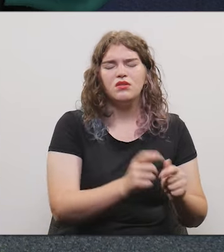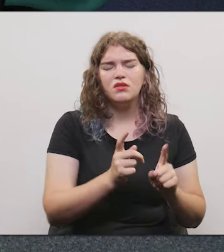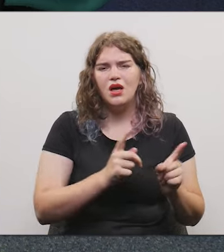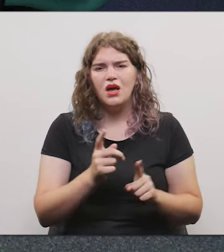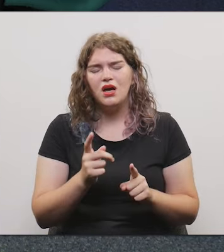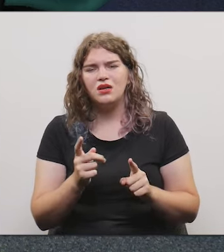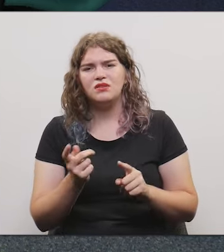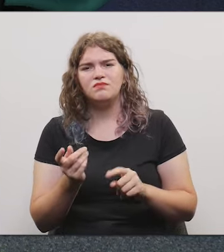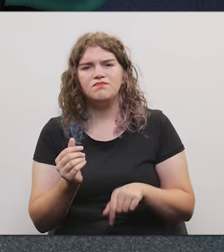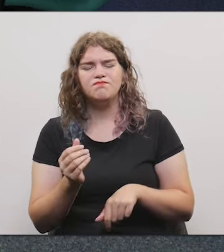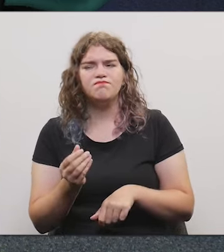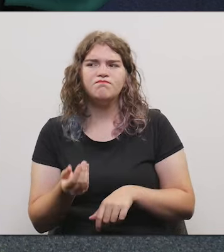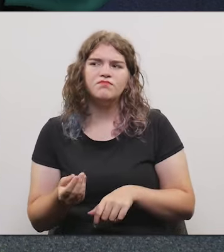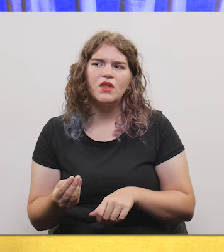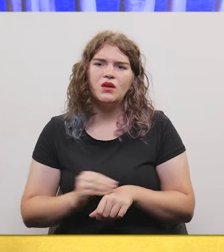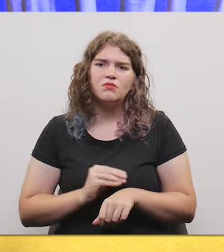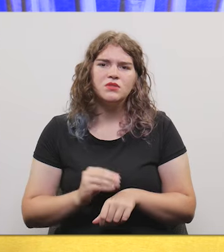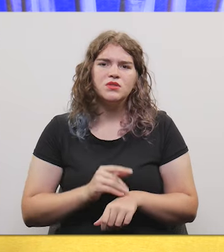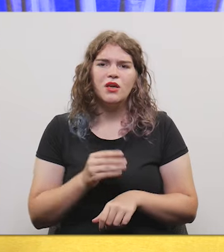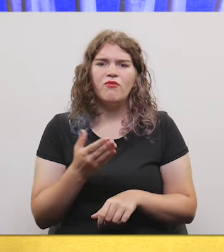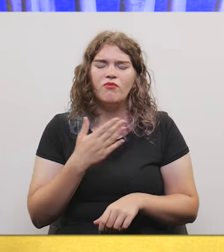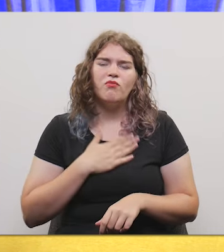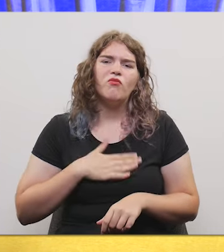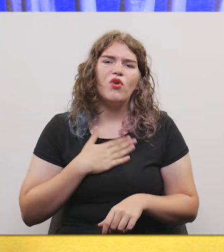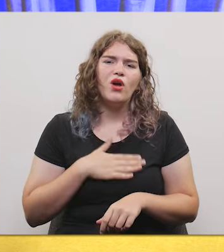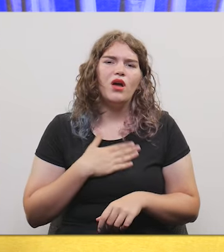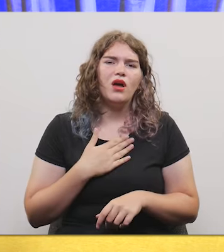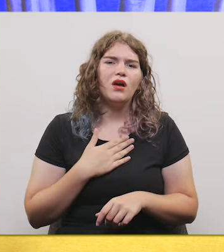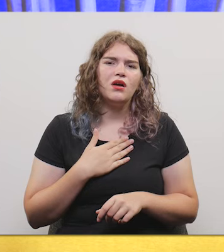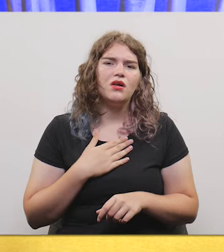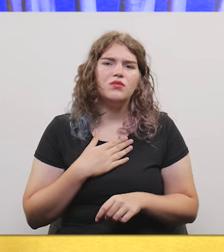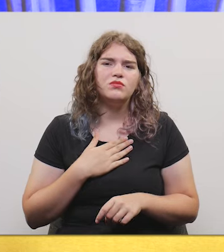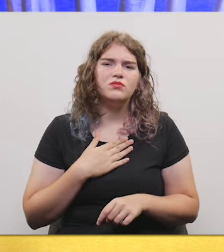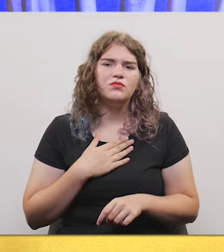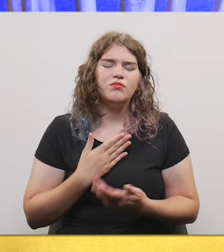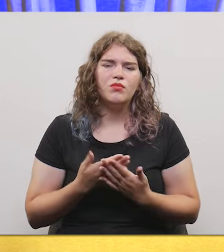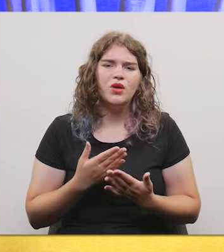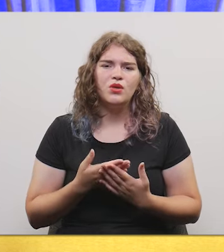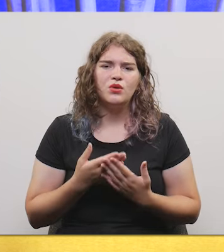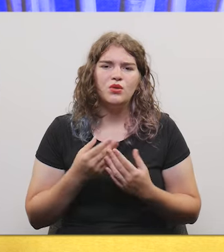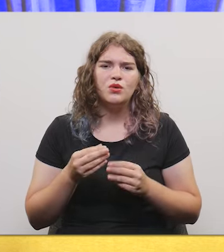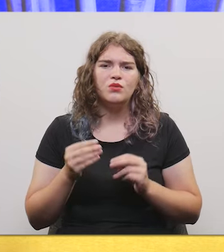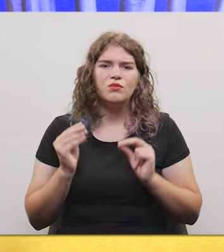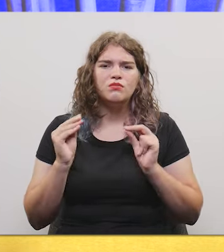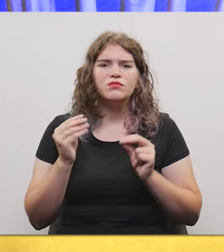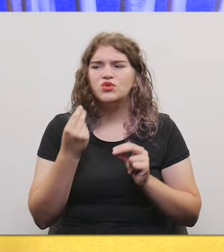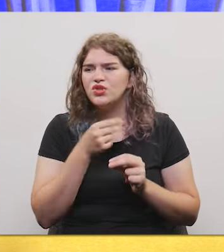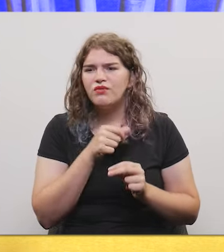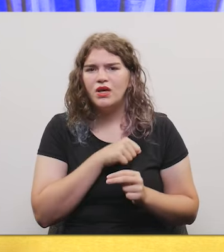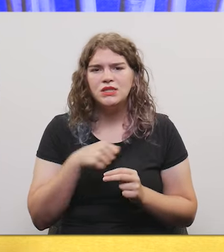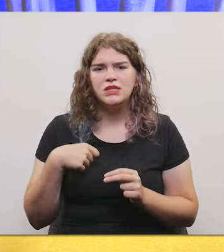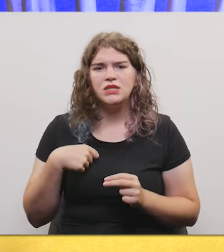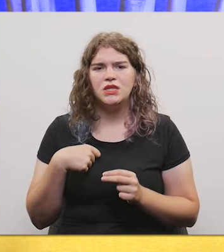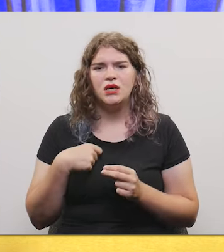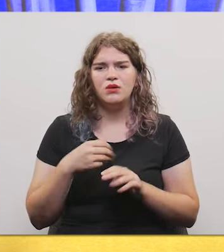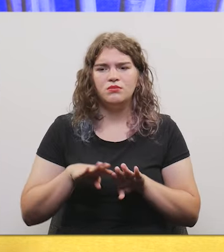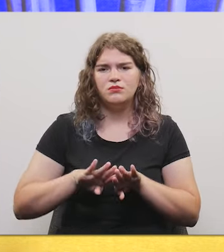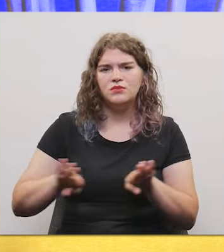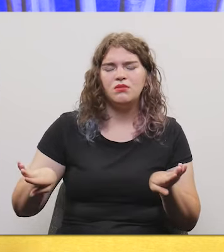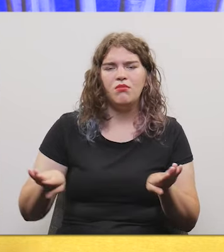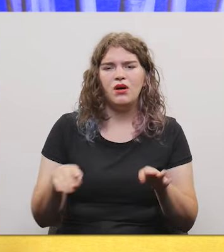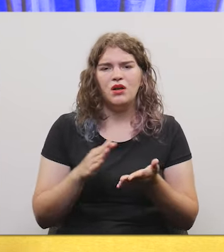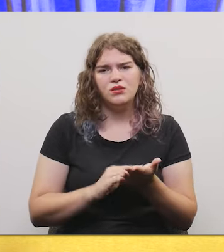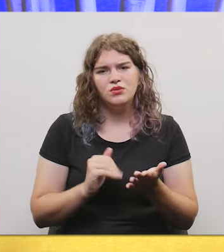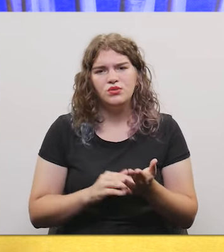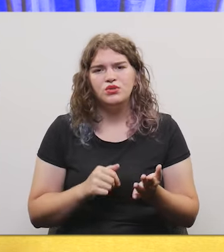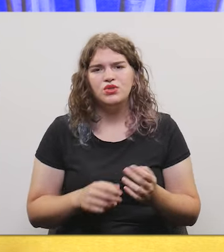Dar cumva voiam și partea profesională să fie ceva